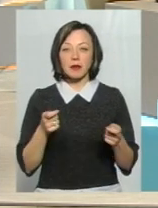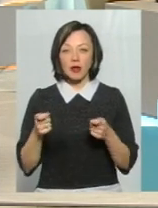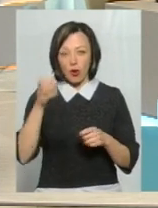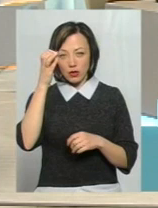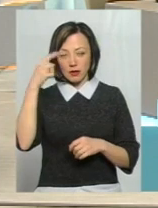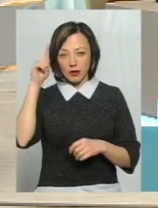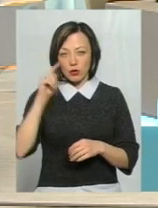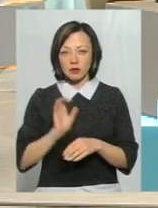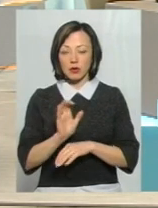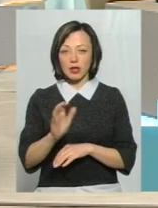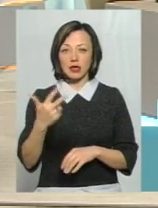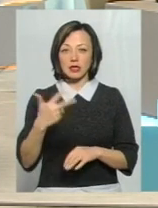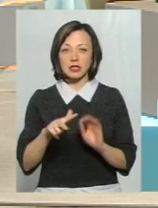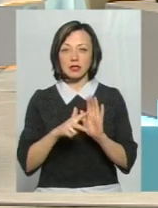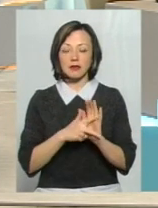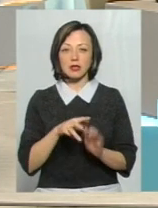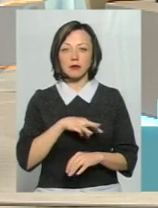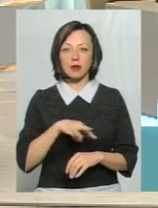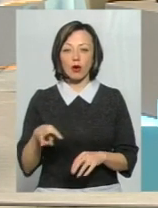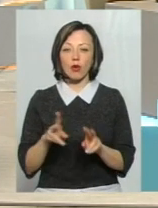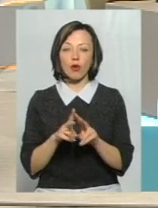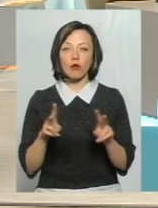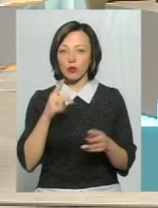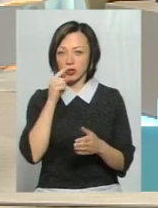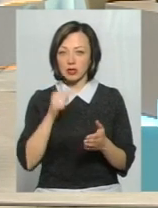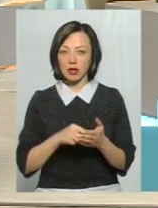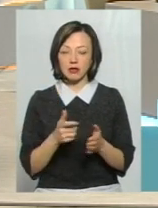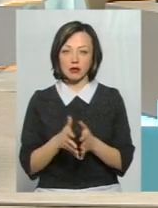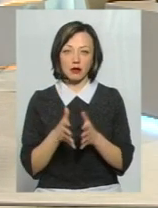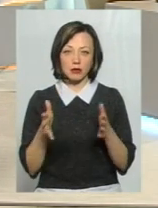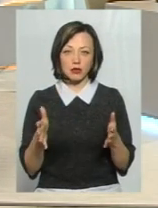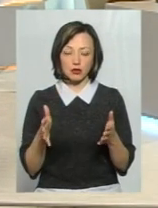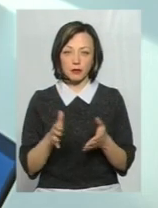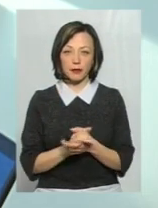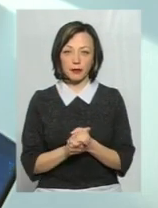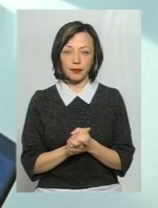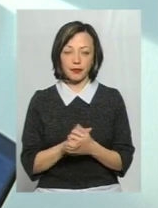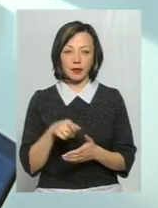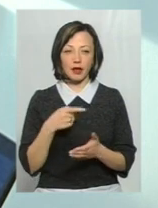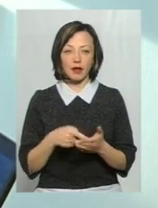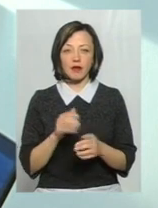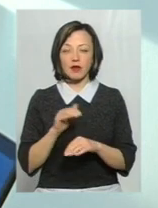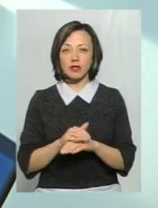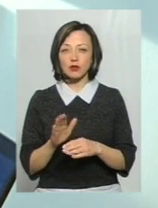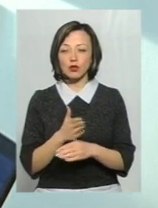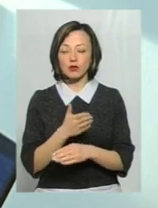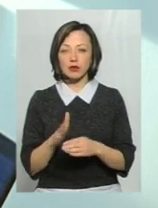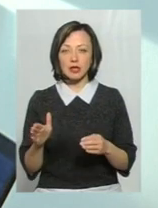науки спрямували понад 38 мільйонів. Кому дісталось найбільше? То я б хотів сказати, що це практично ми розподілили